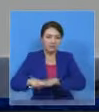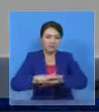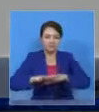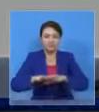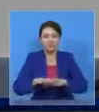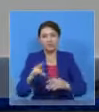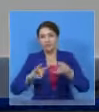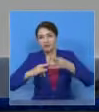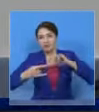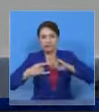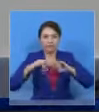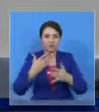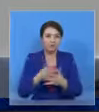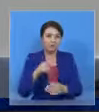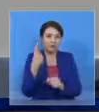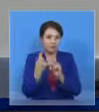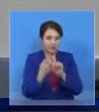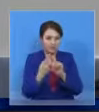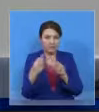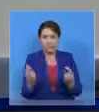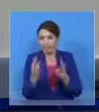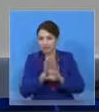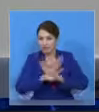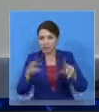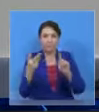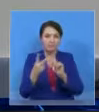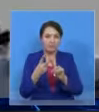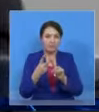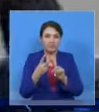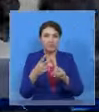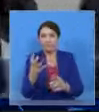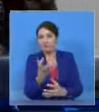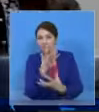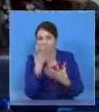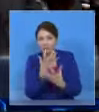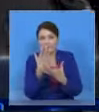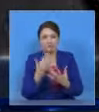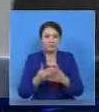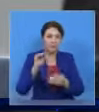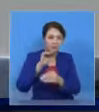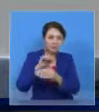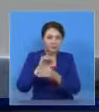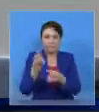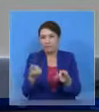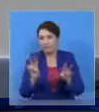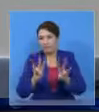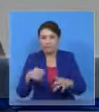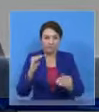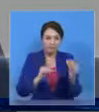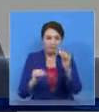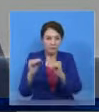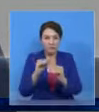этого нет меча он получает за во первых он не горючи авторы хочет тебя проезжают зоны его дополнительным не нужно обживать уже